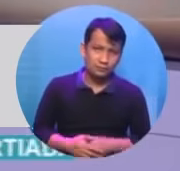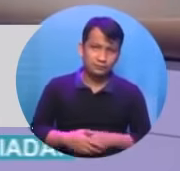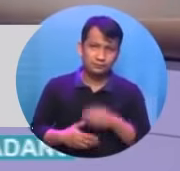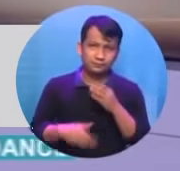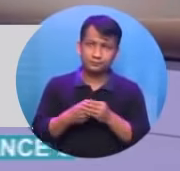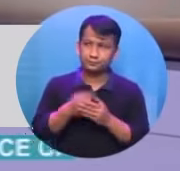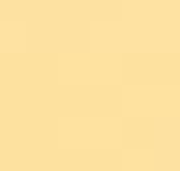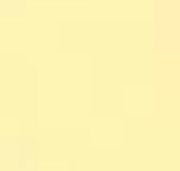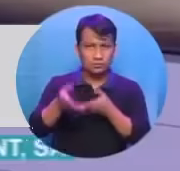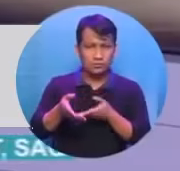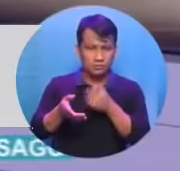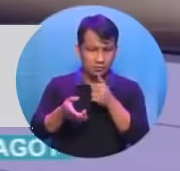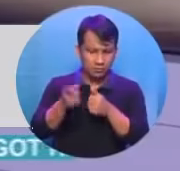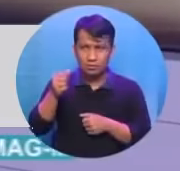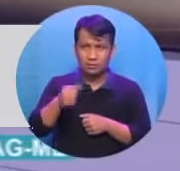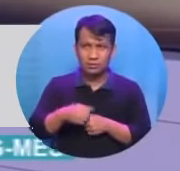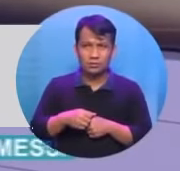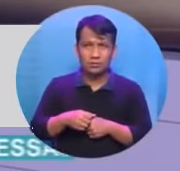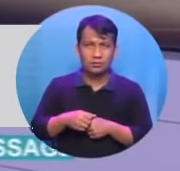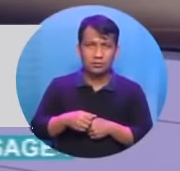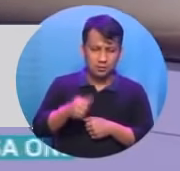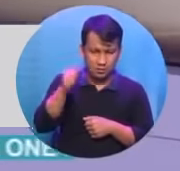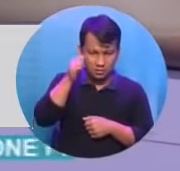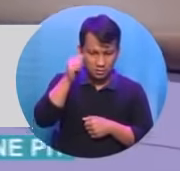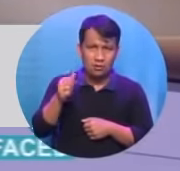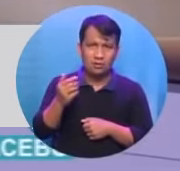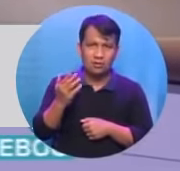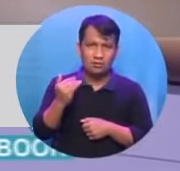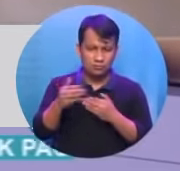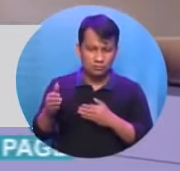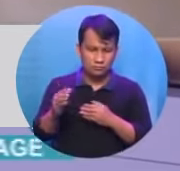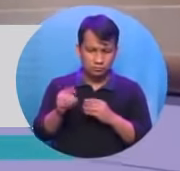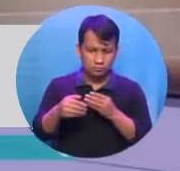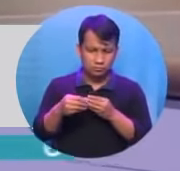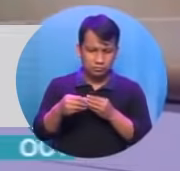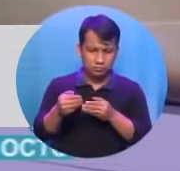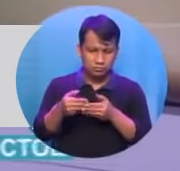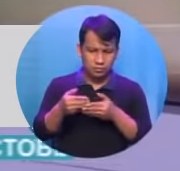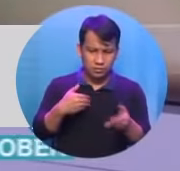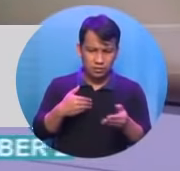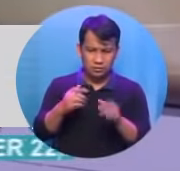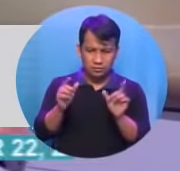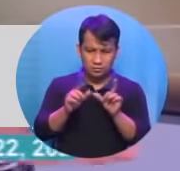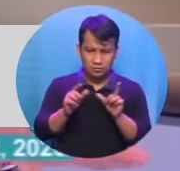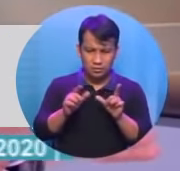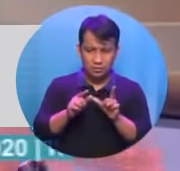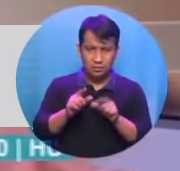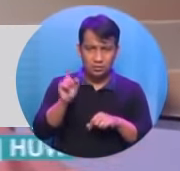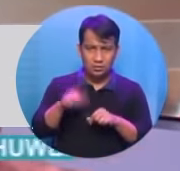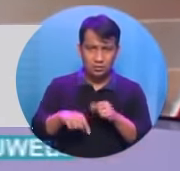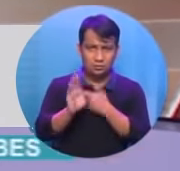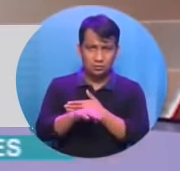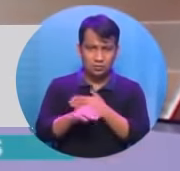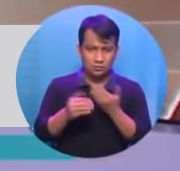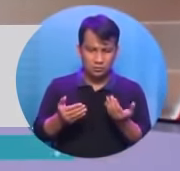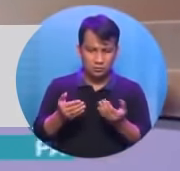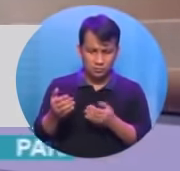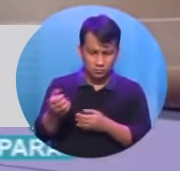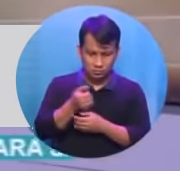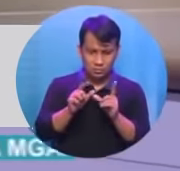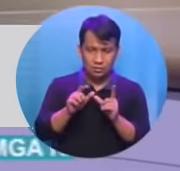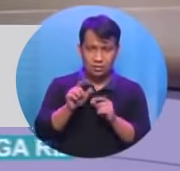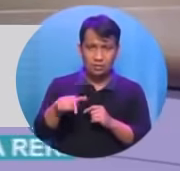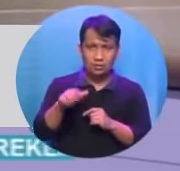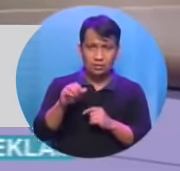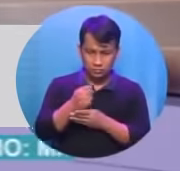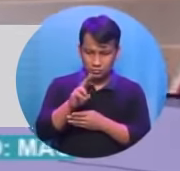apa. Okay. Sandila po, ha? Sir Adrian. Apa. Okay. So, yung lisensya may babalik na sa inyong driver, pero yung